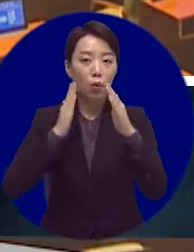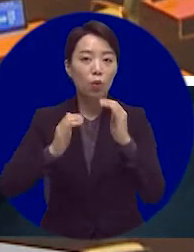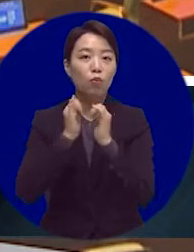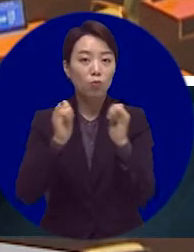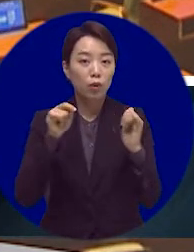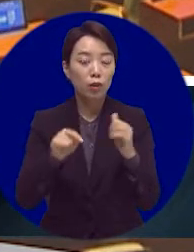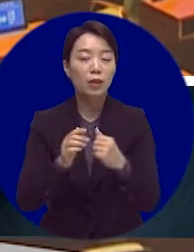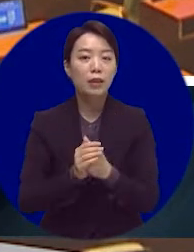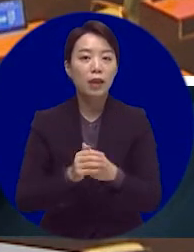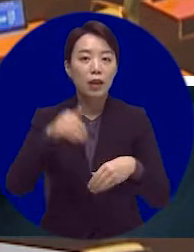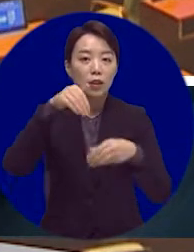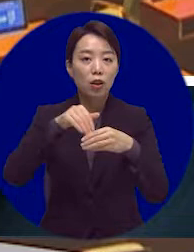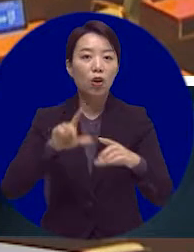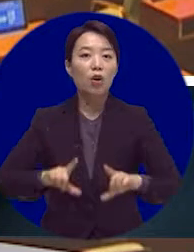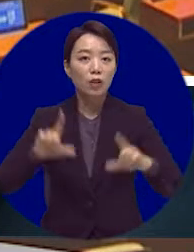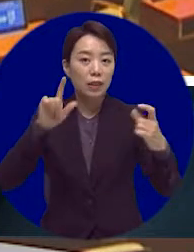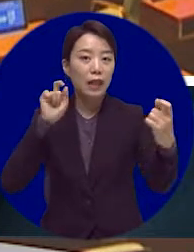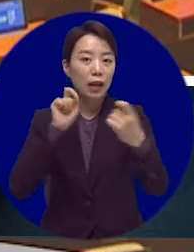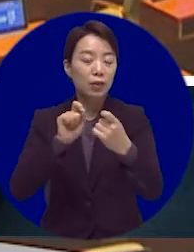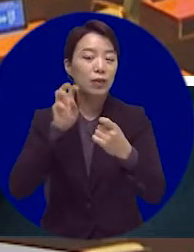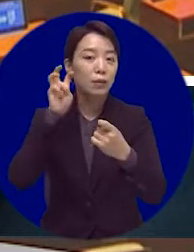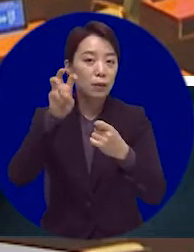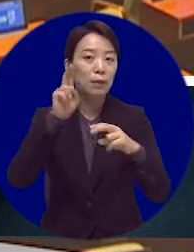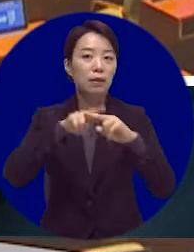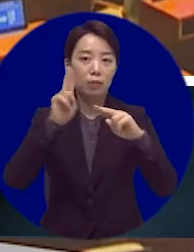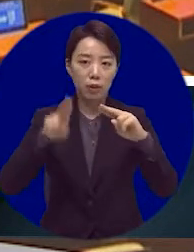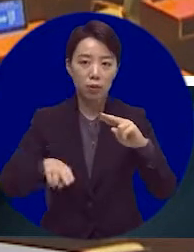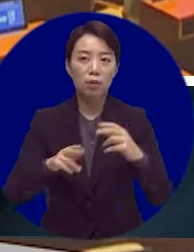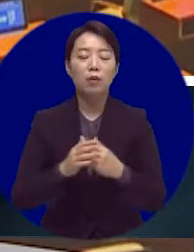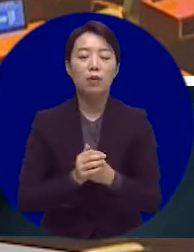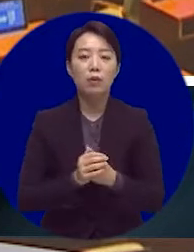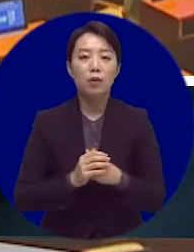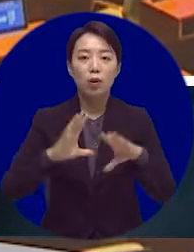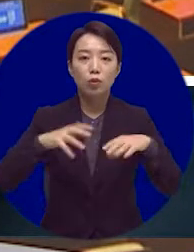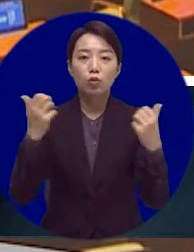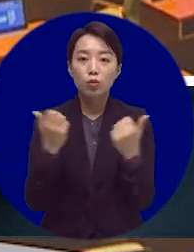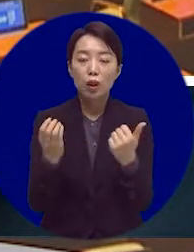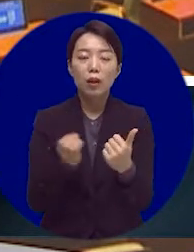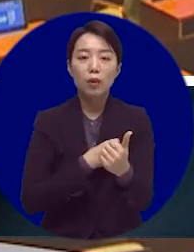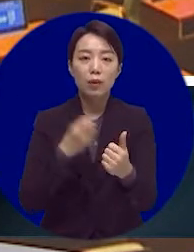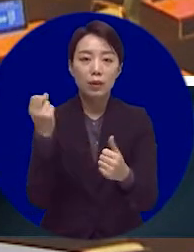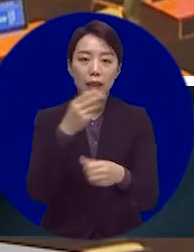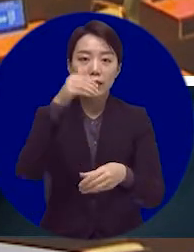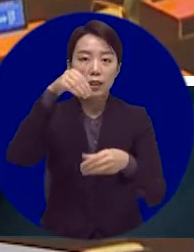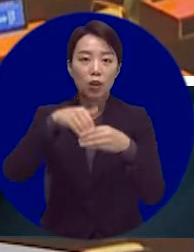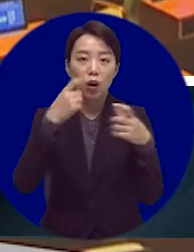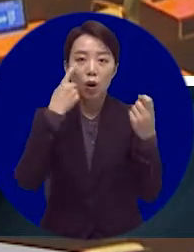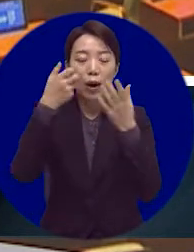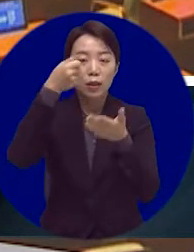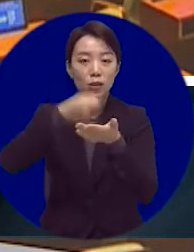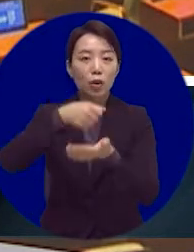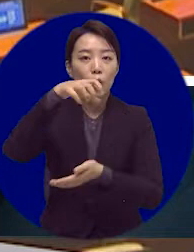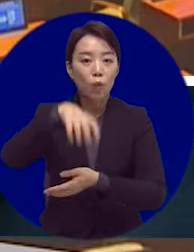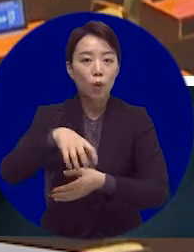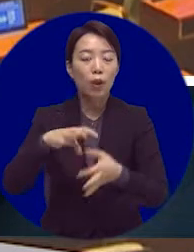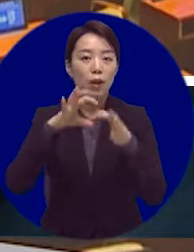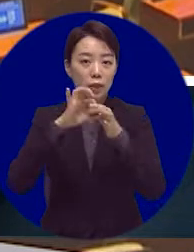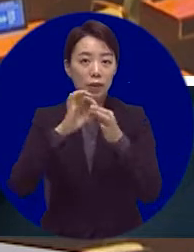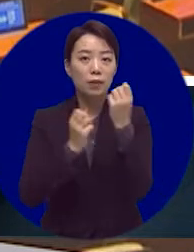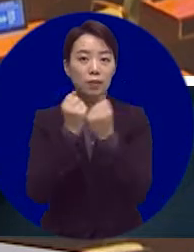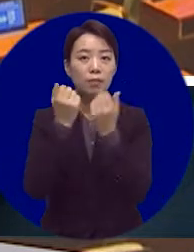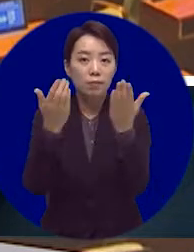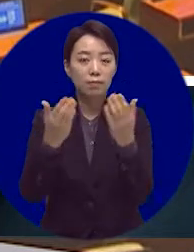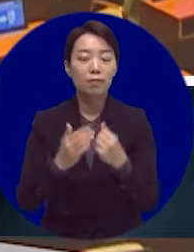공무원 등은 선거일 전 30일까지 사직해야 하는데요. 국회의원 재보궐선거 확정 현황과 관련